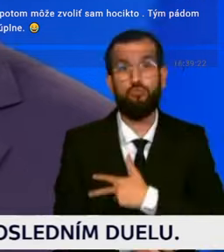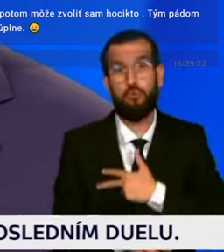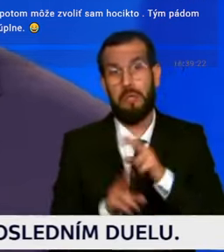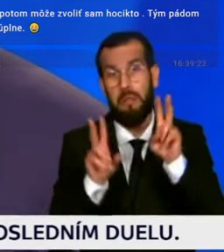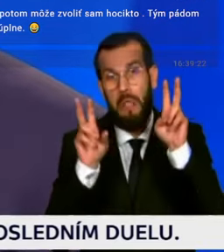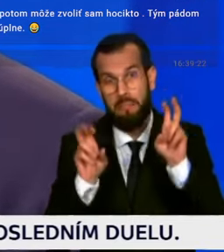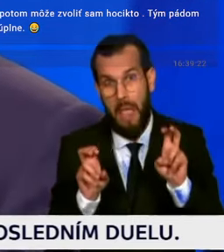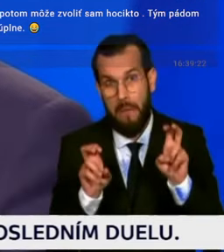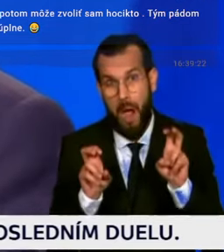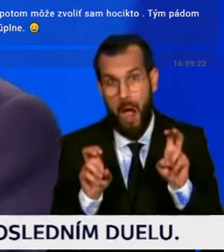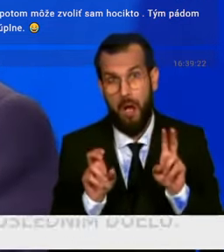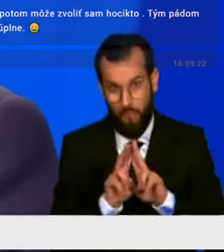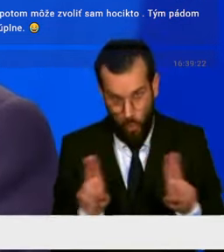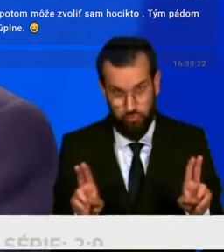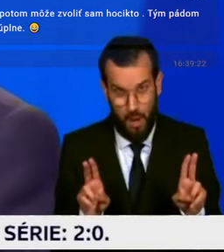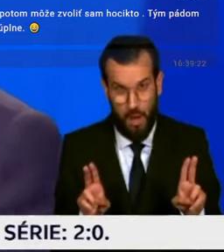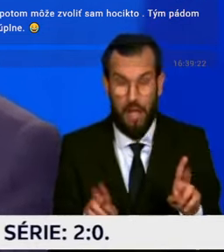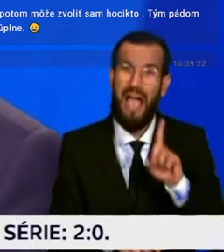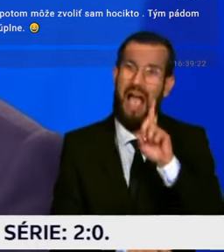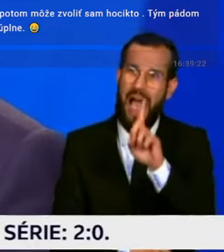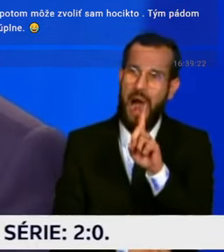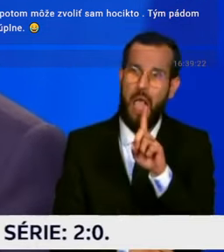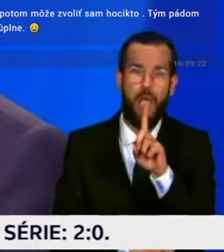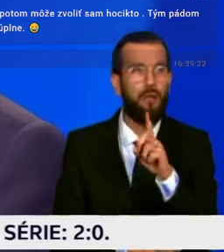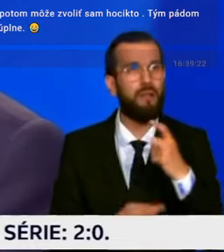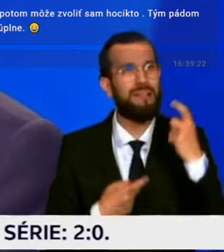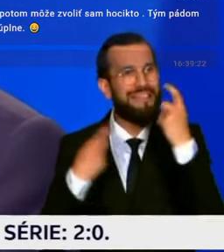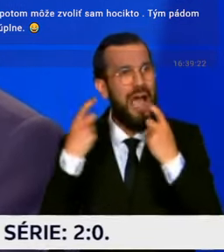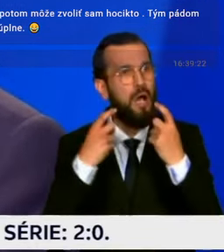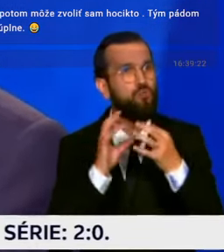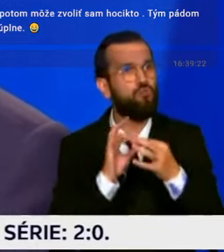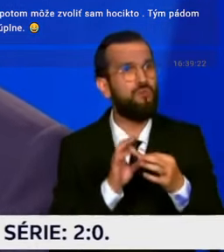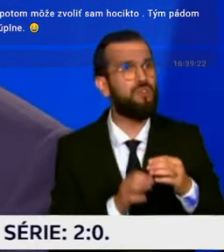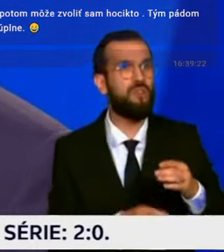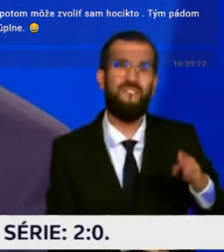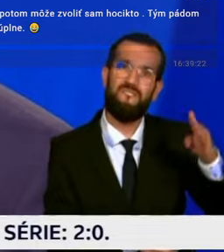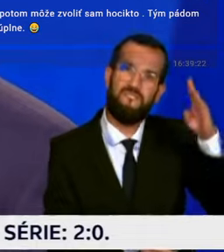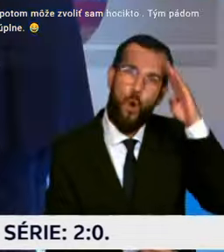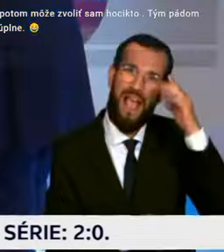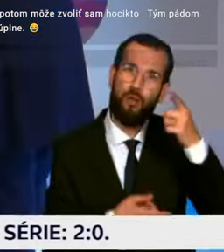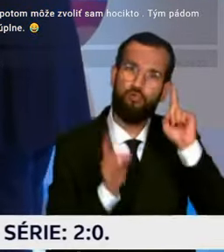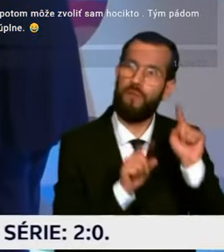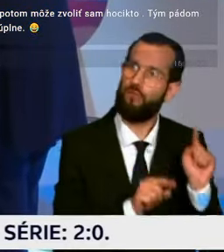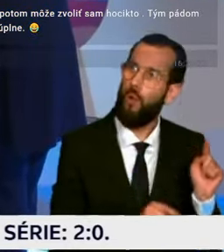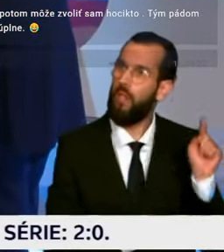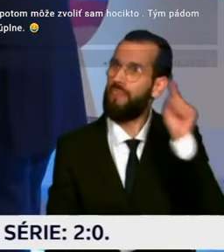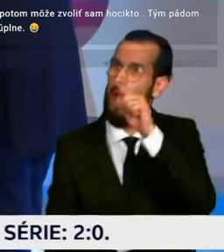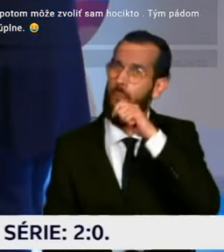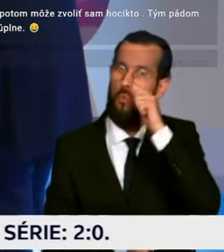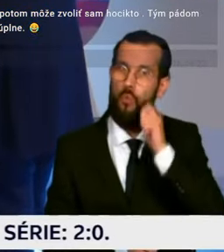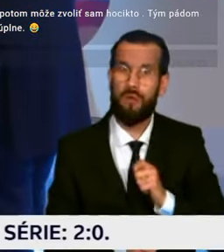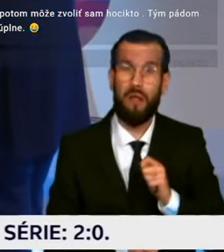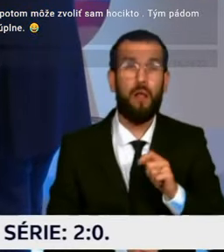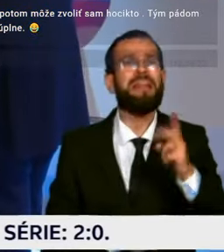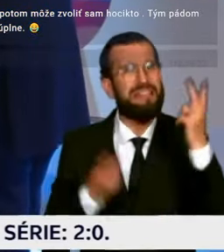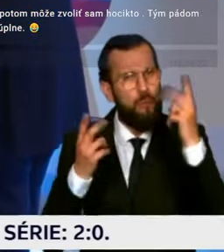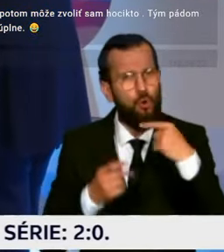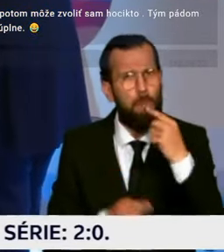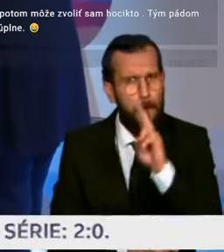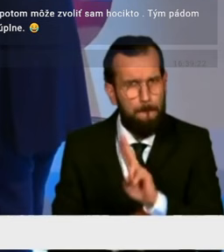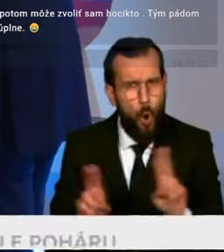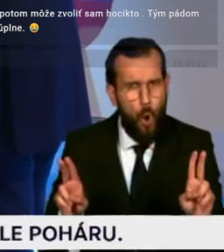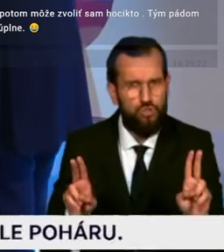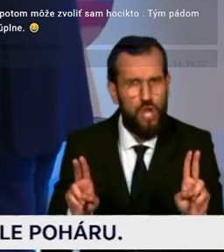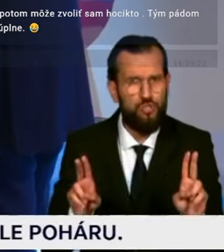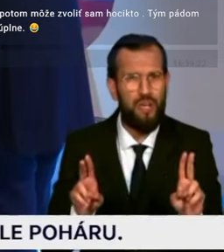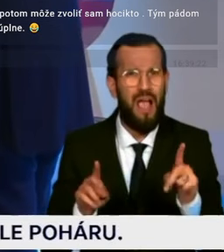prezidenta a Nemôžeme sa baviť o tom že aký je jeho postoj k zatiahnutie Slovenska do vojny nie je to úplne správne pochybujem Ale ani váš